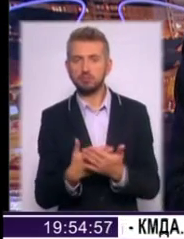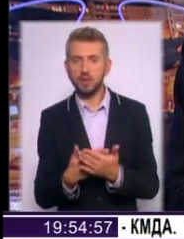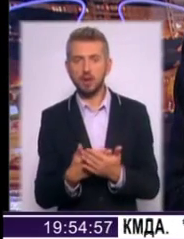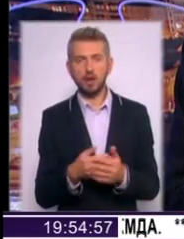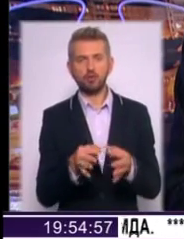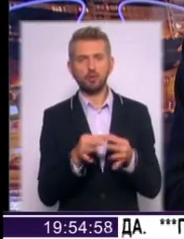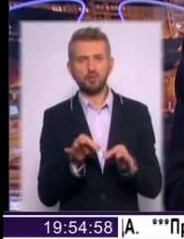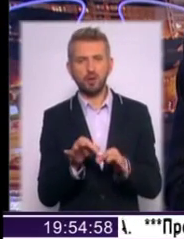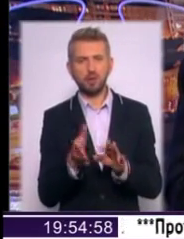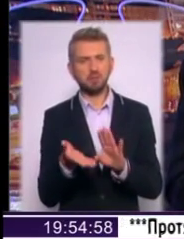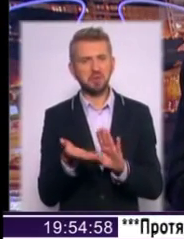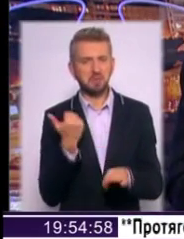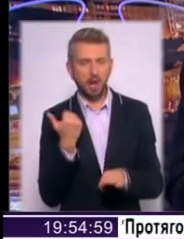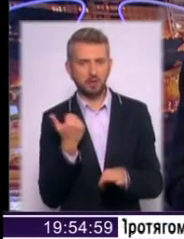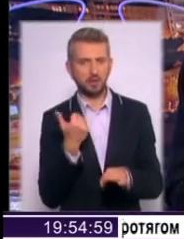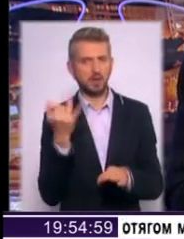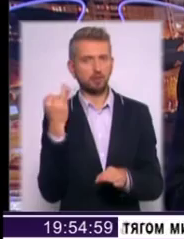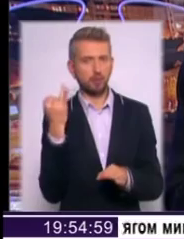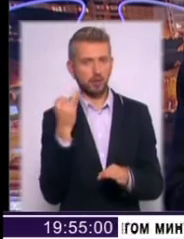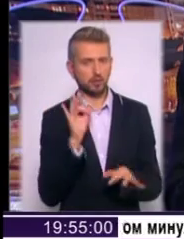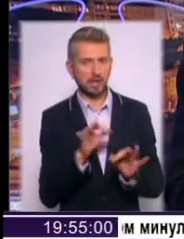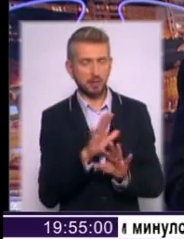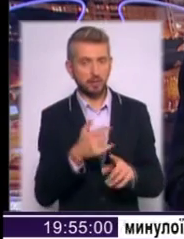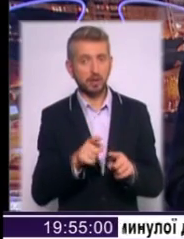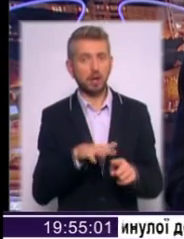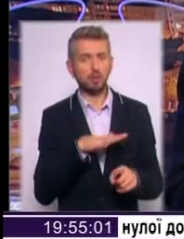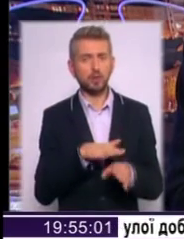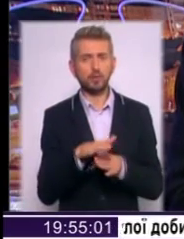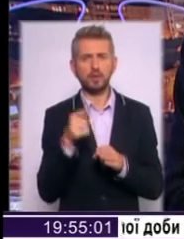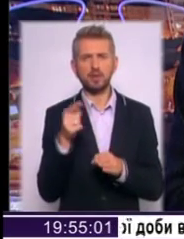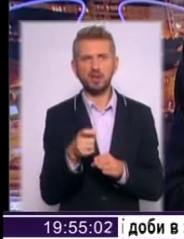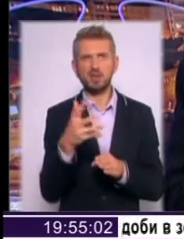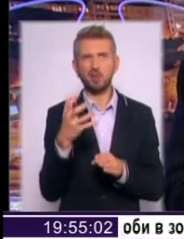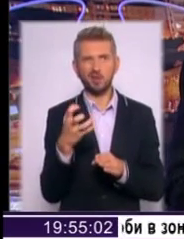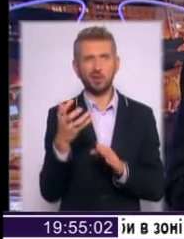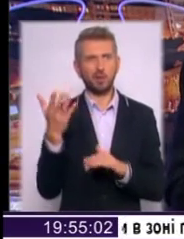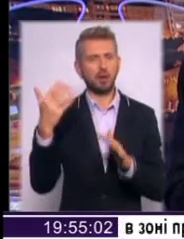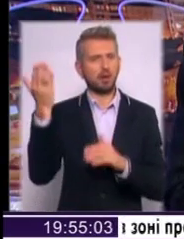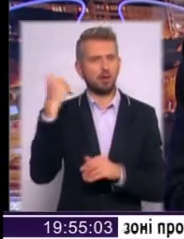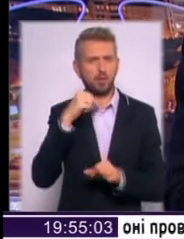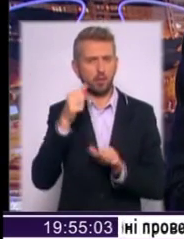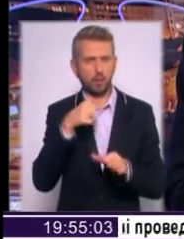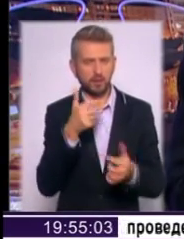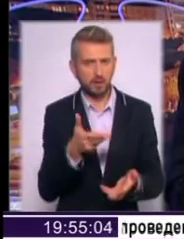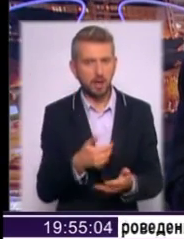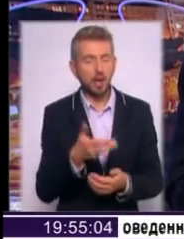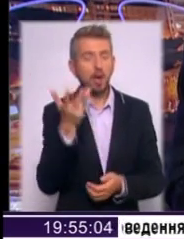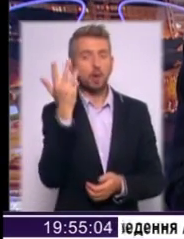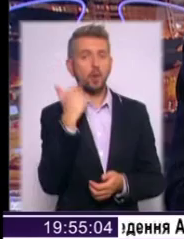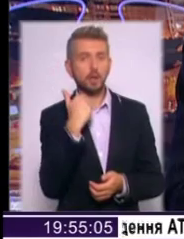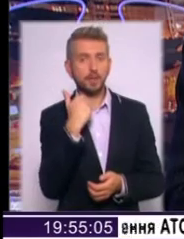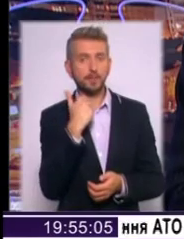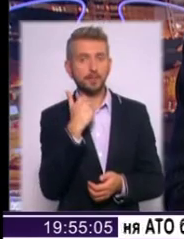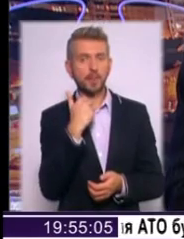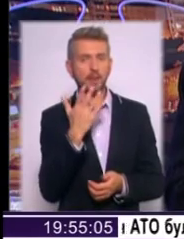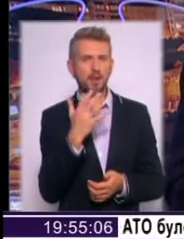історичну несправедливість, яка була скоєна колись у далекому, тепер уже 1500, там, якомусь там 90 чи 86-му році, коли в